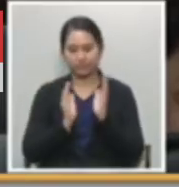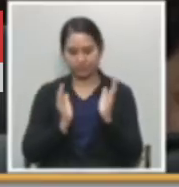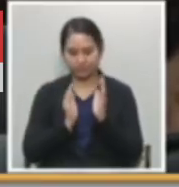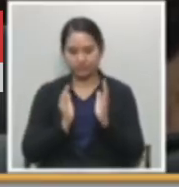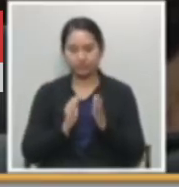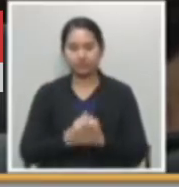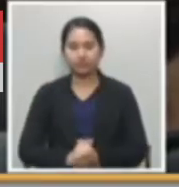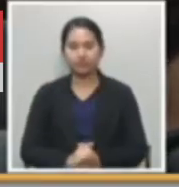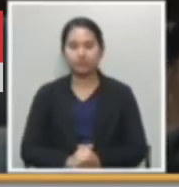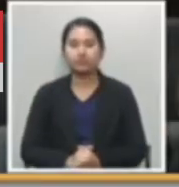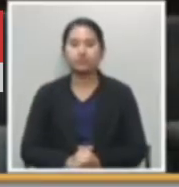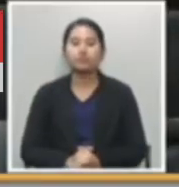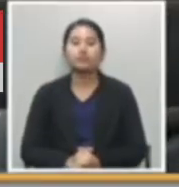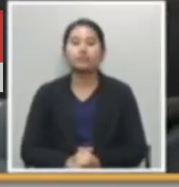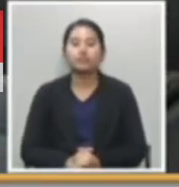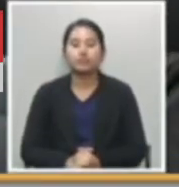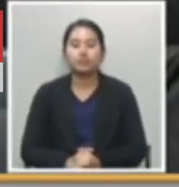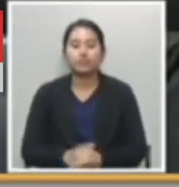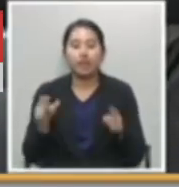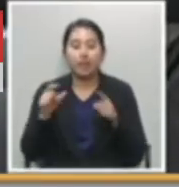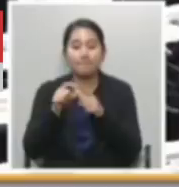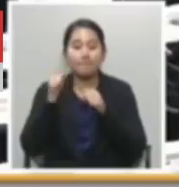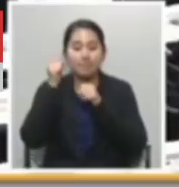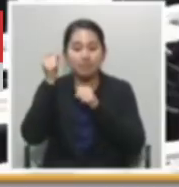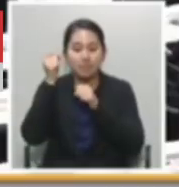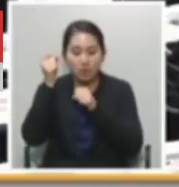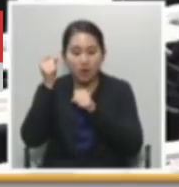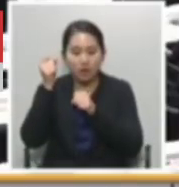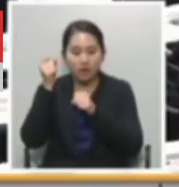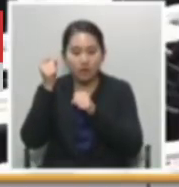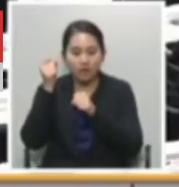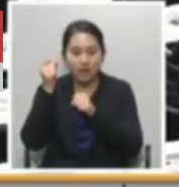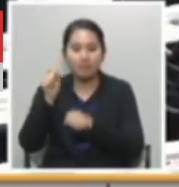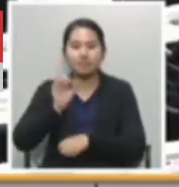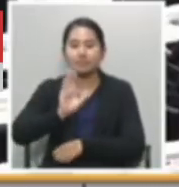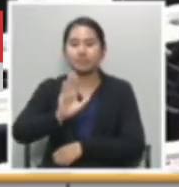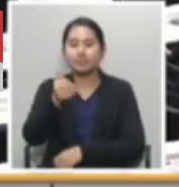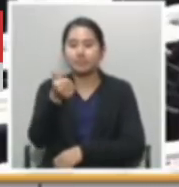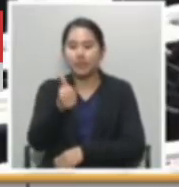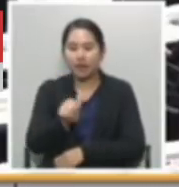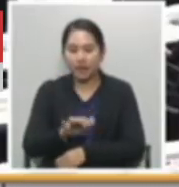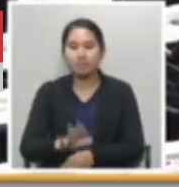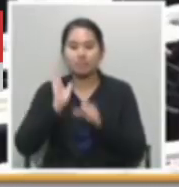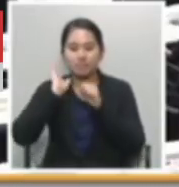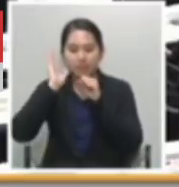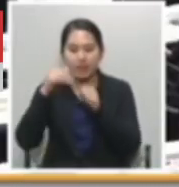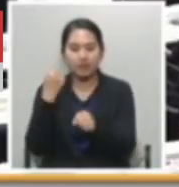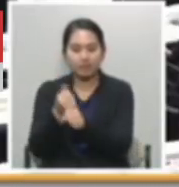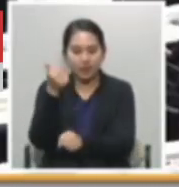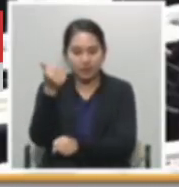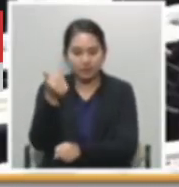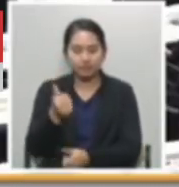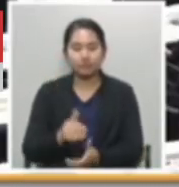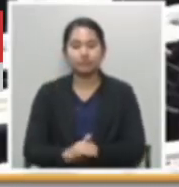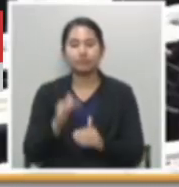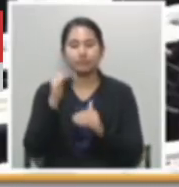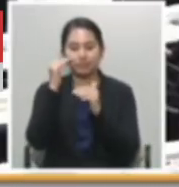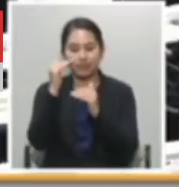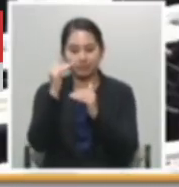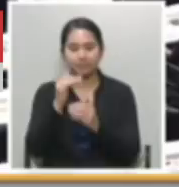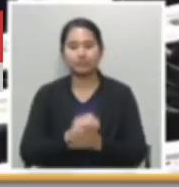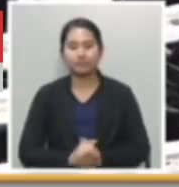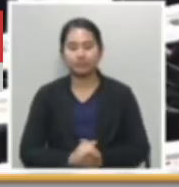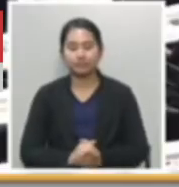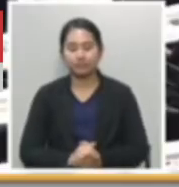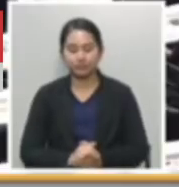สัญญาณฮะคําประท้วงไม่ไปห้ามไม่ได้นะครับเขาก็อภิปรายได้ตราบที่ยังอยู่ในข้อบังคับ